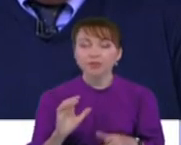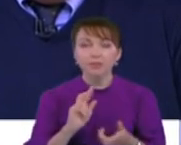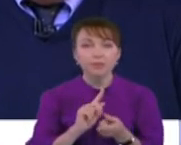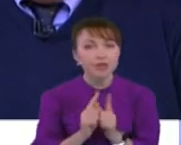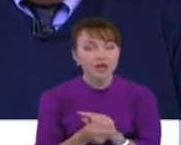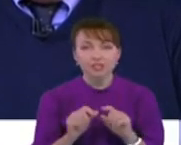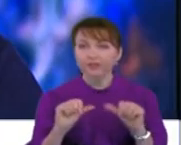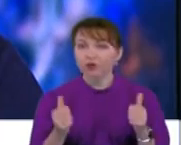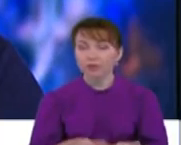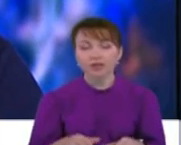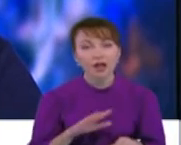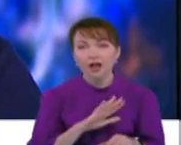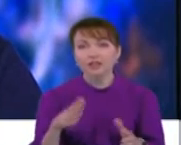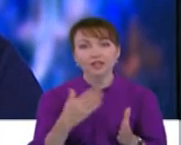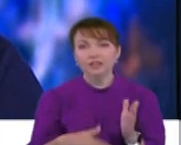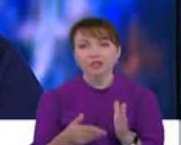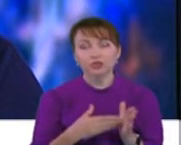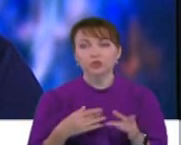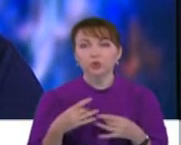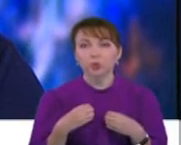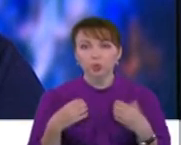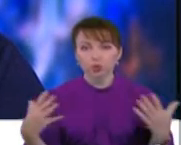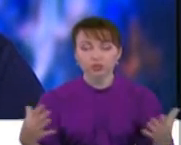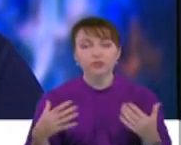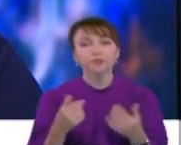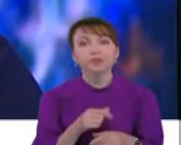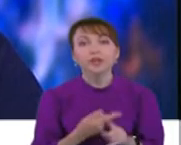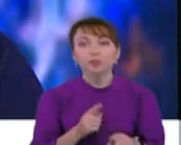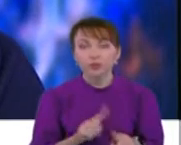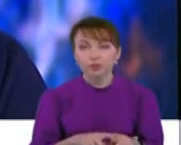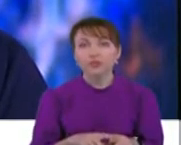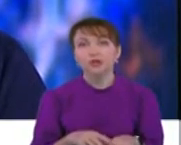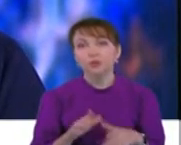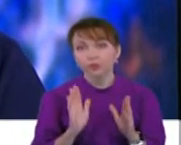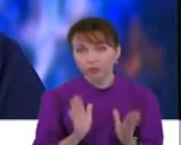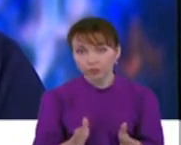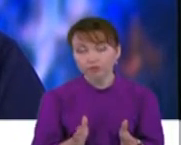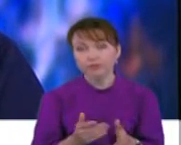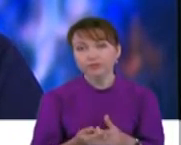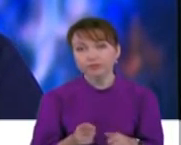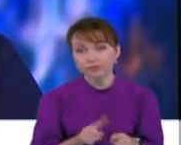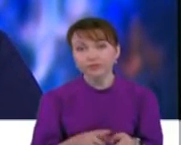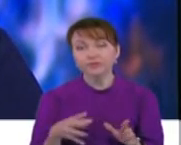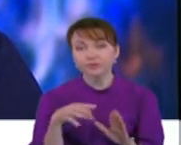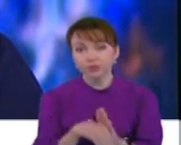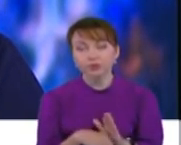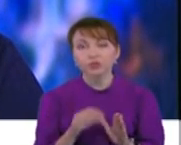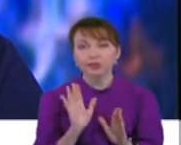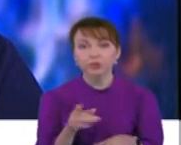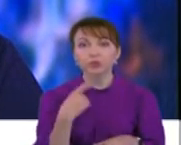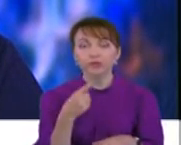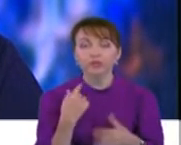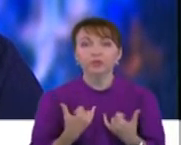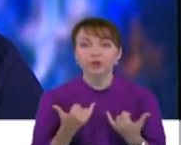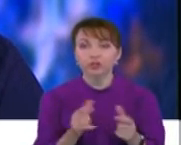міняється формат, але не скасовується урочистості. І саме про це ми будемо, а в тому числі, ми будемо говорити із поважними